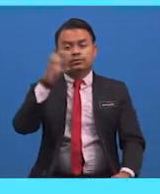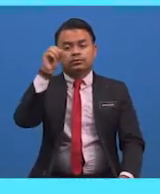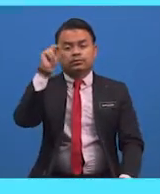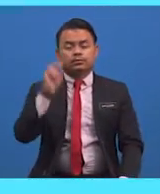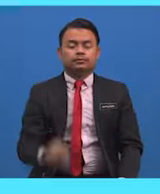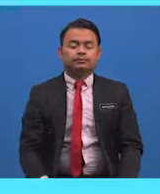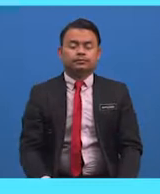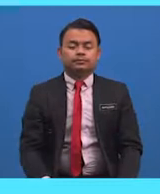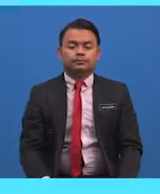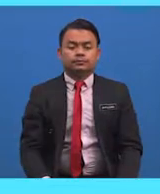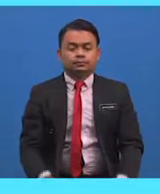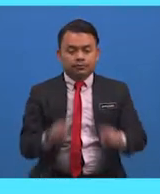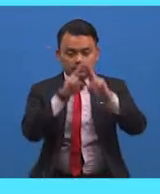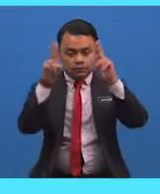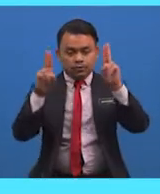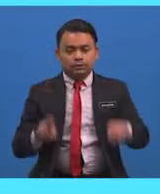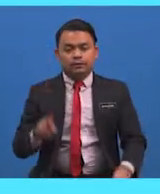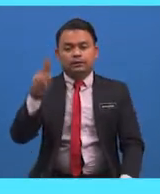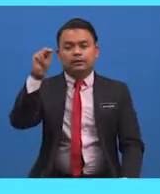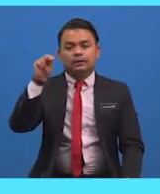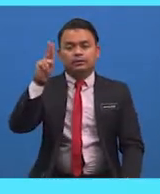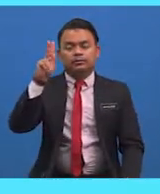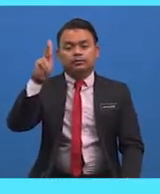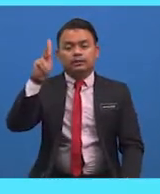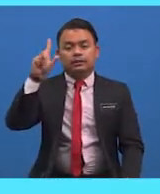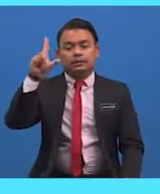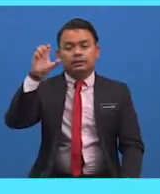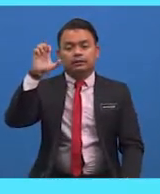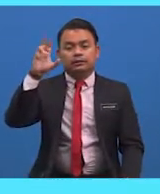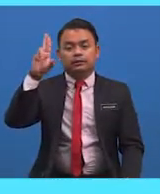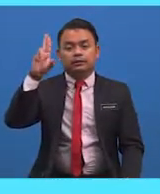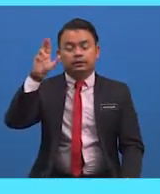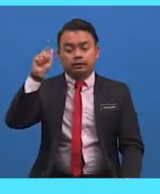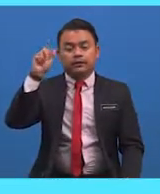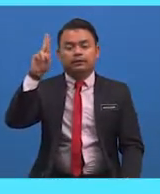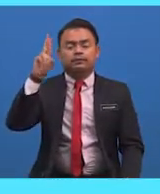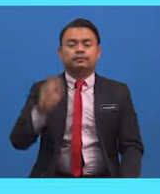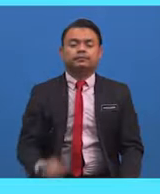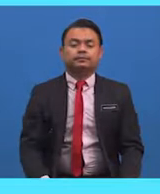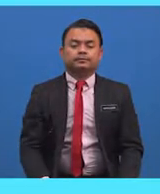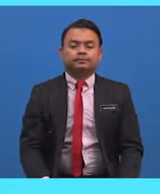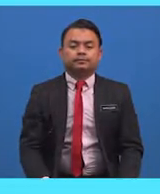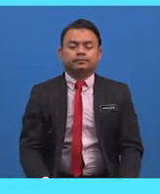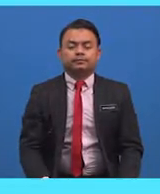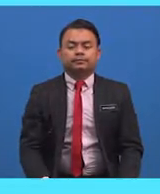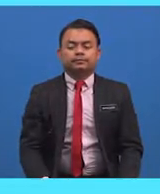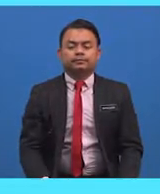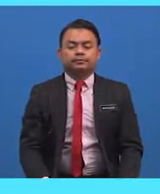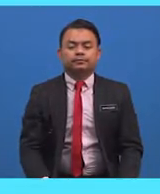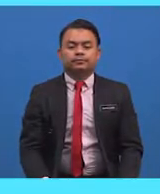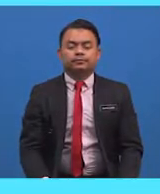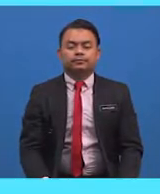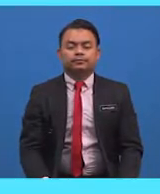nuklear dan pelancaran roket ke ruang atmosfera juga boleh menipiskan lapisan ozon.